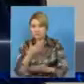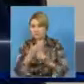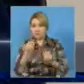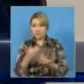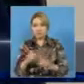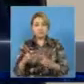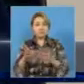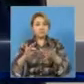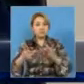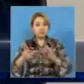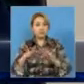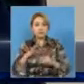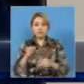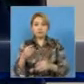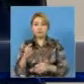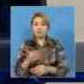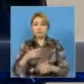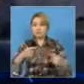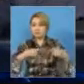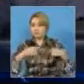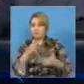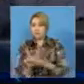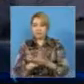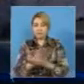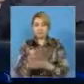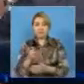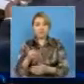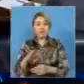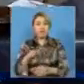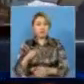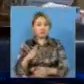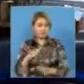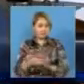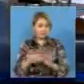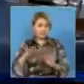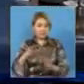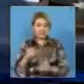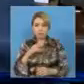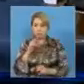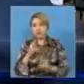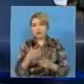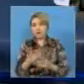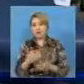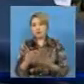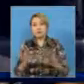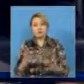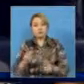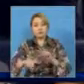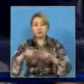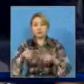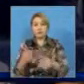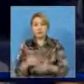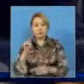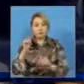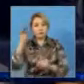официального сайта по предоставлению сведений о жертвах политических репрессий. Это и вызвало шквал эмоций со стороны не только родственников, но